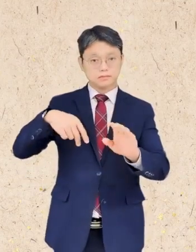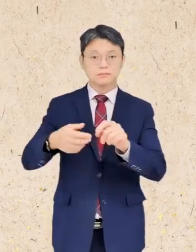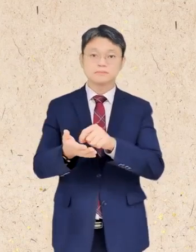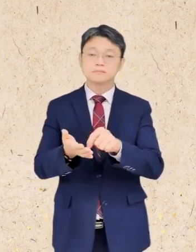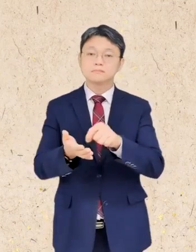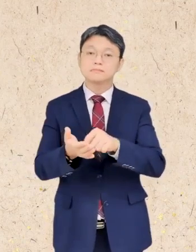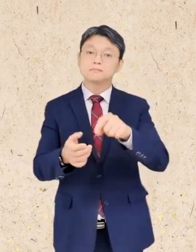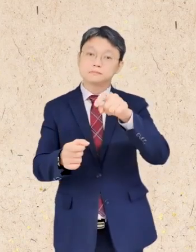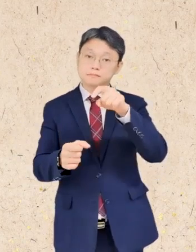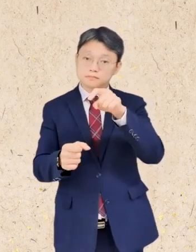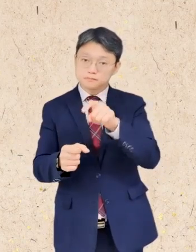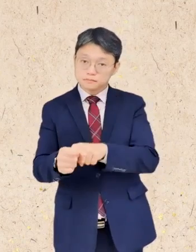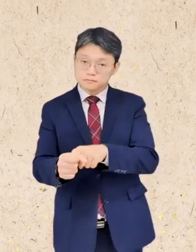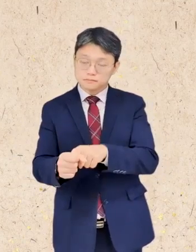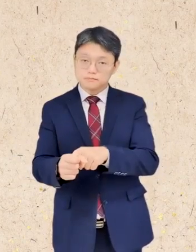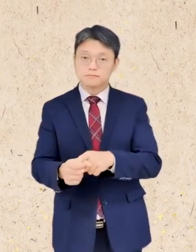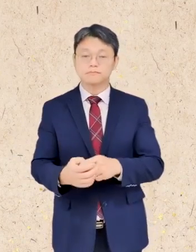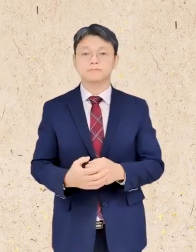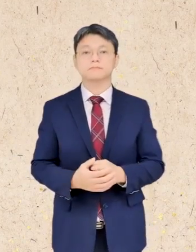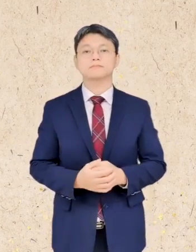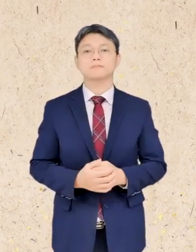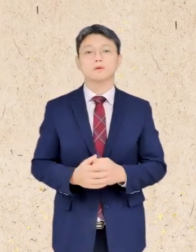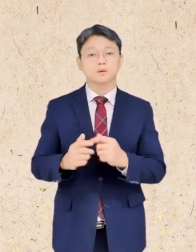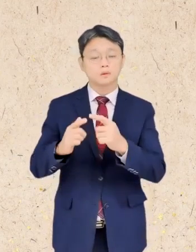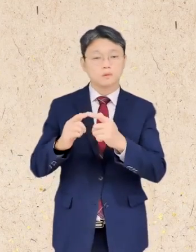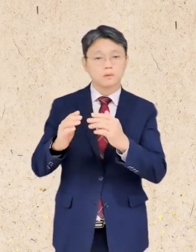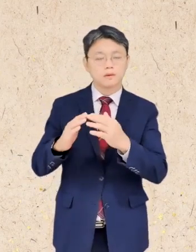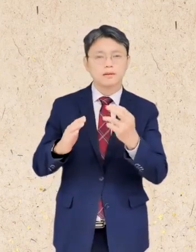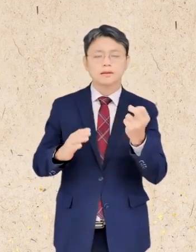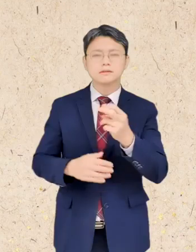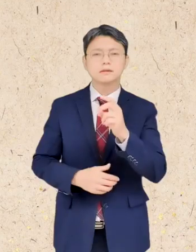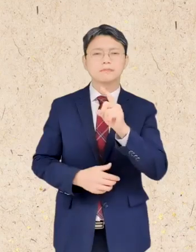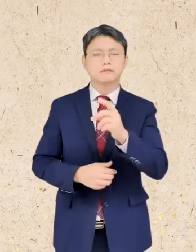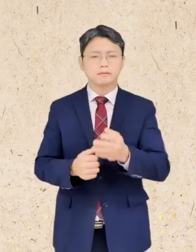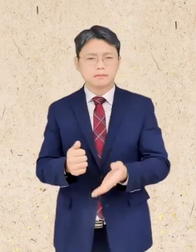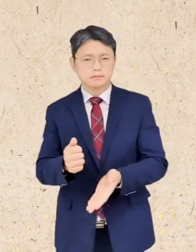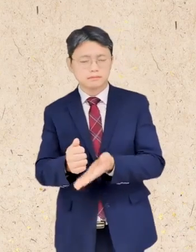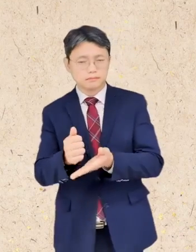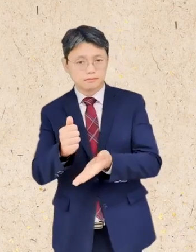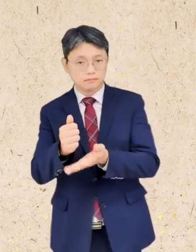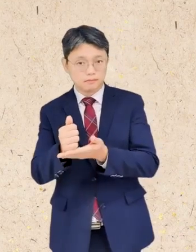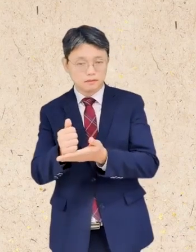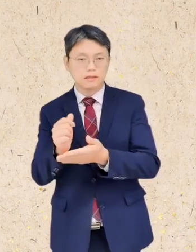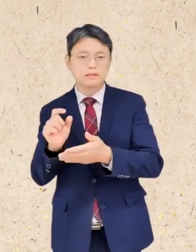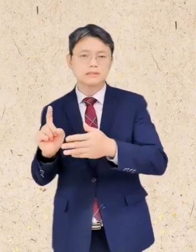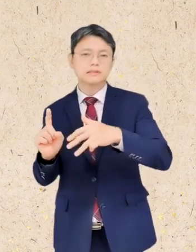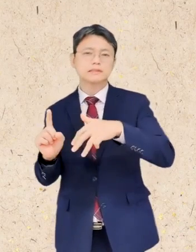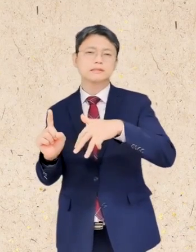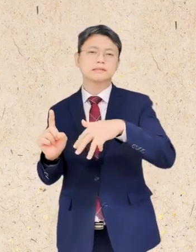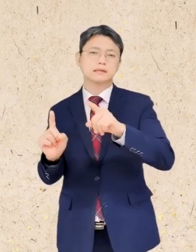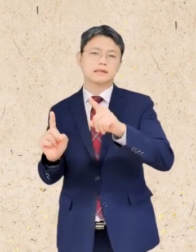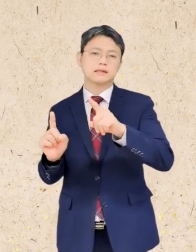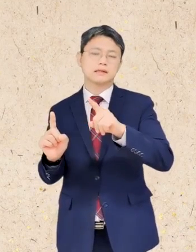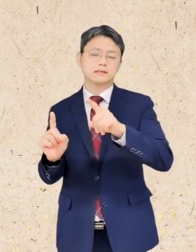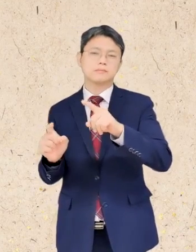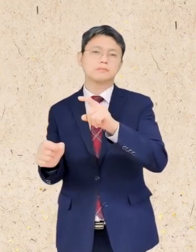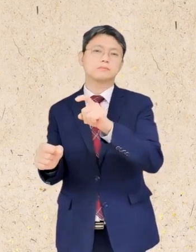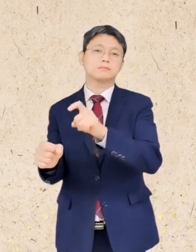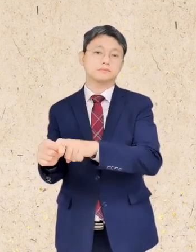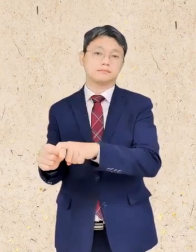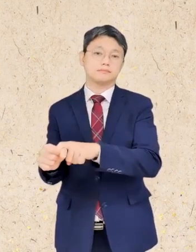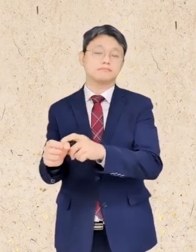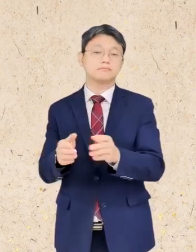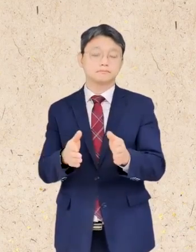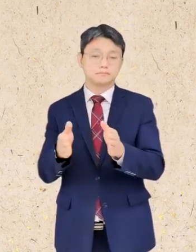데살로니가 후서를 쓴 목적은 다른 것이 아니라 교회를 다시 한번 격려하는 1차적인 목적도 있었지만